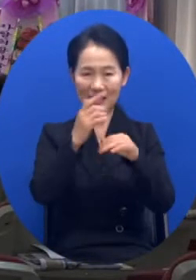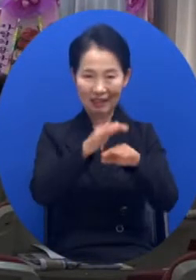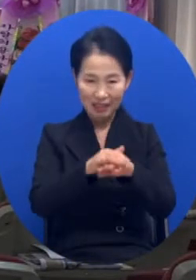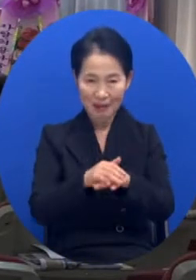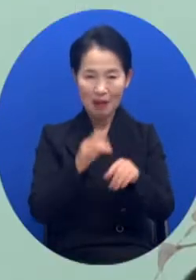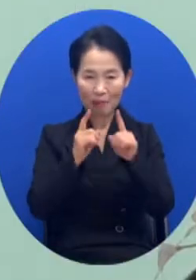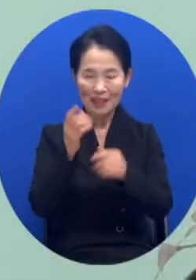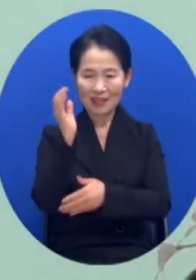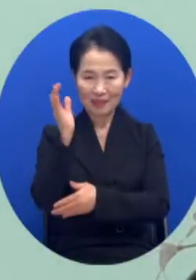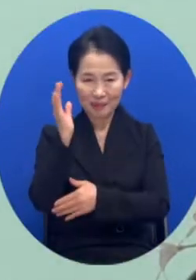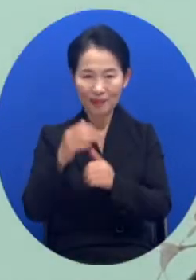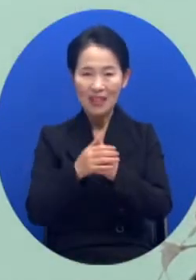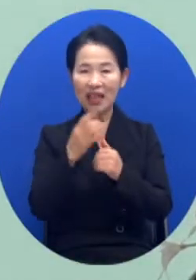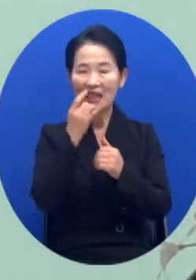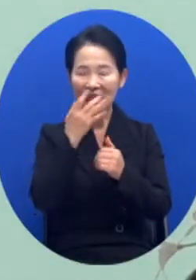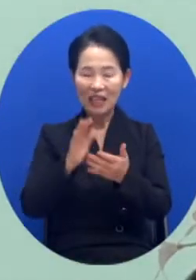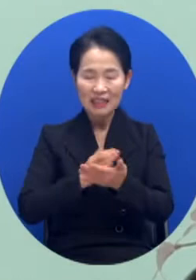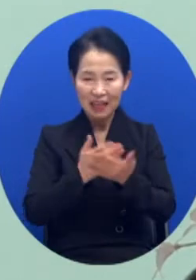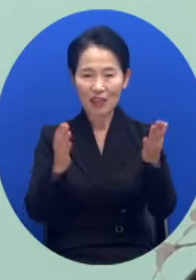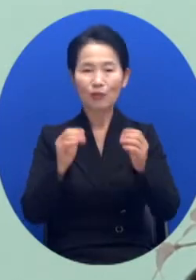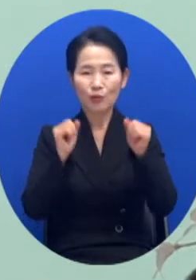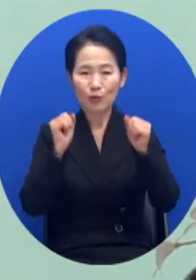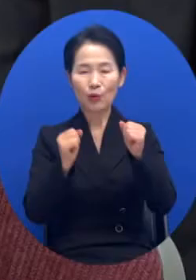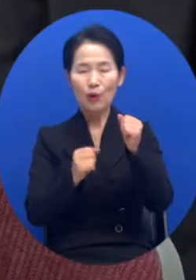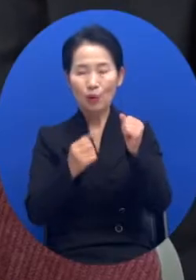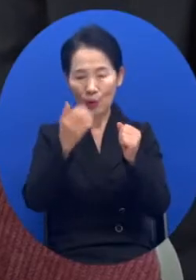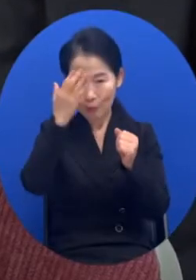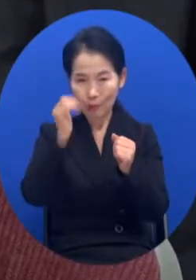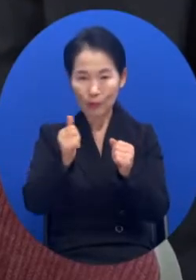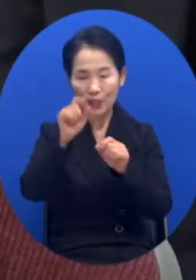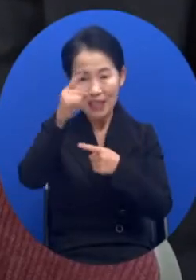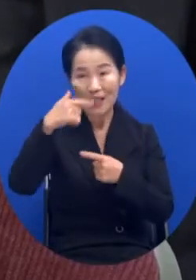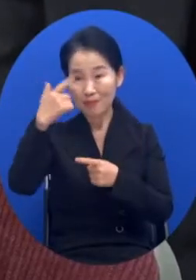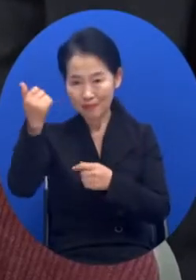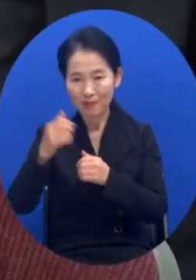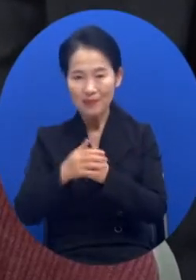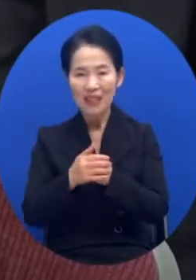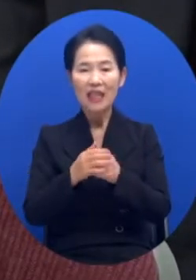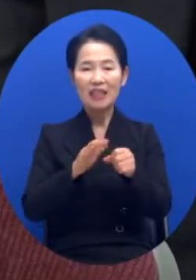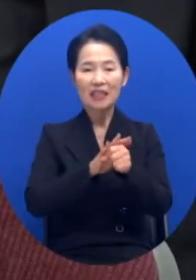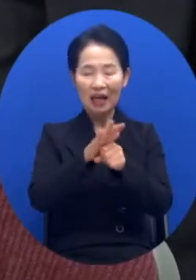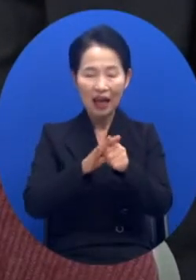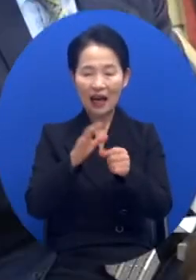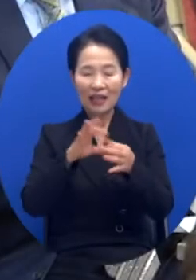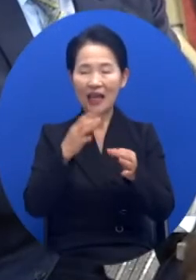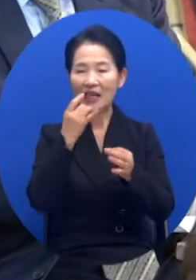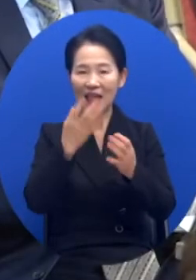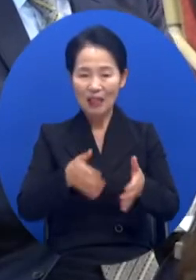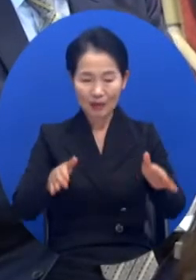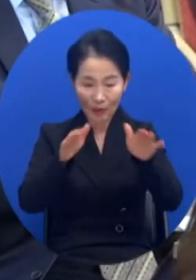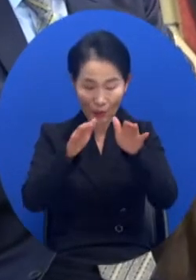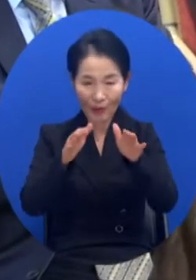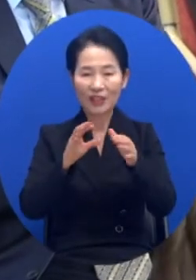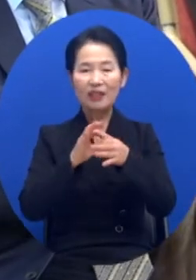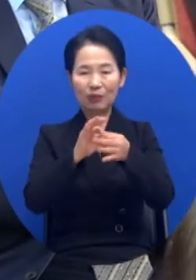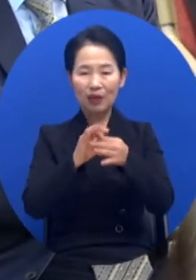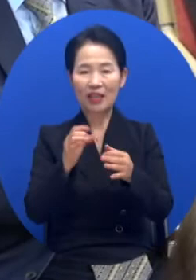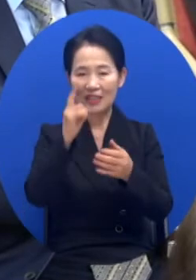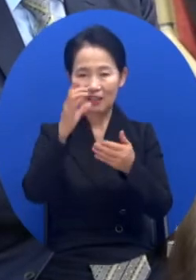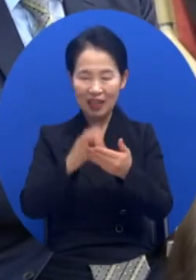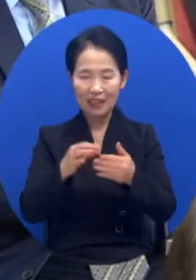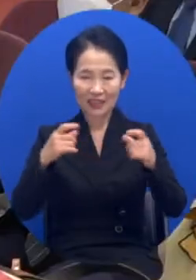전하는 사랑의 쌀 나눔 운동본부 이사장 이성구 목사 는 사랑의 쌀독 을 통해 천안 지역의 많은 영혼에게